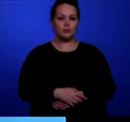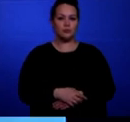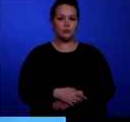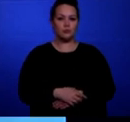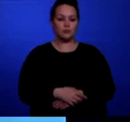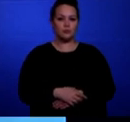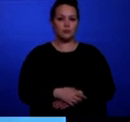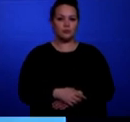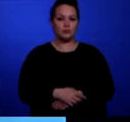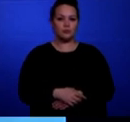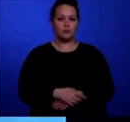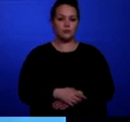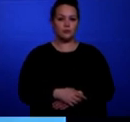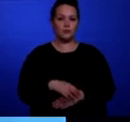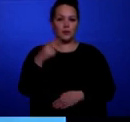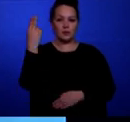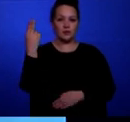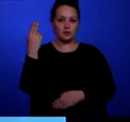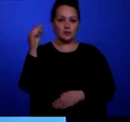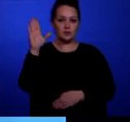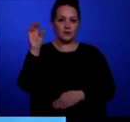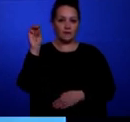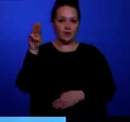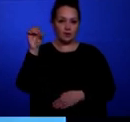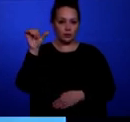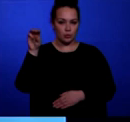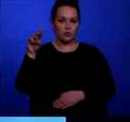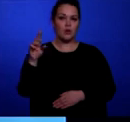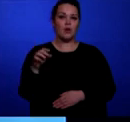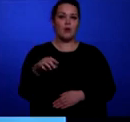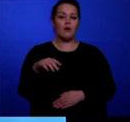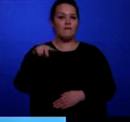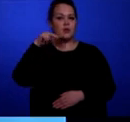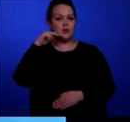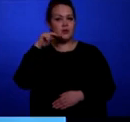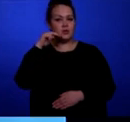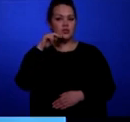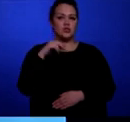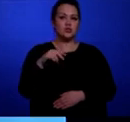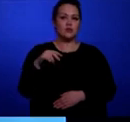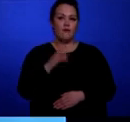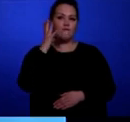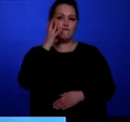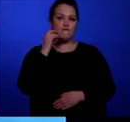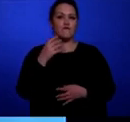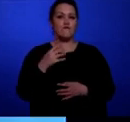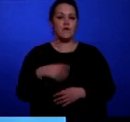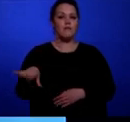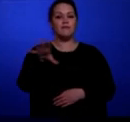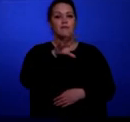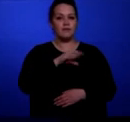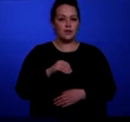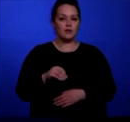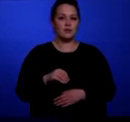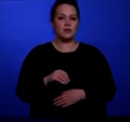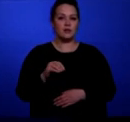Ну, конечно, цветут персики, вишни, сливы. И все они